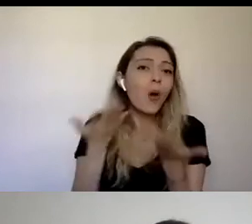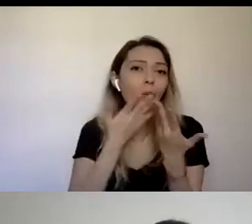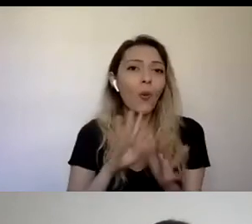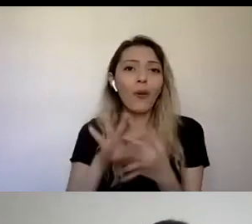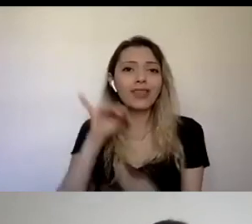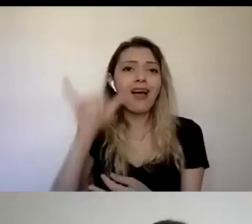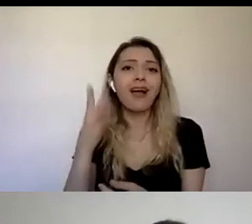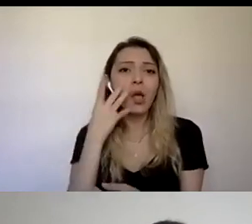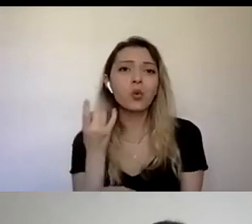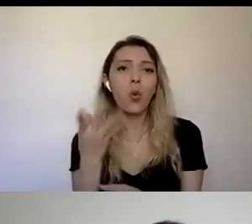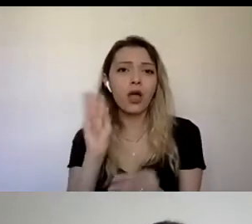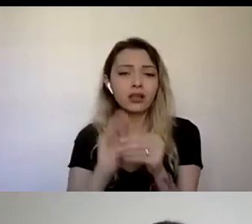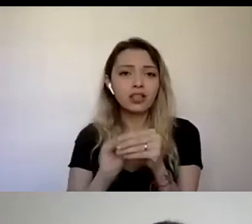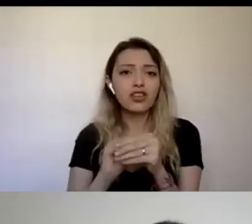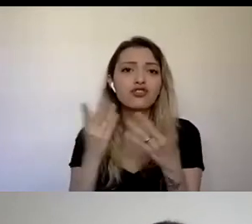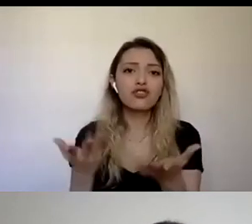göstergelerinin aslında